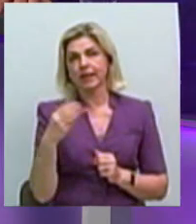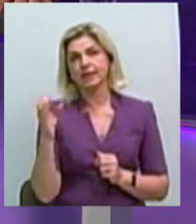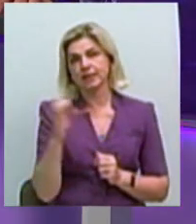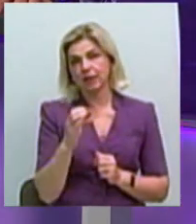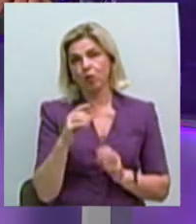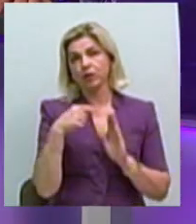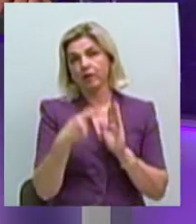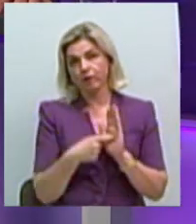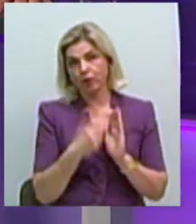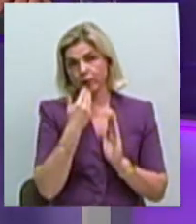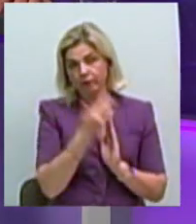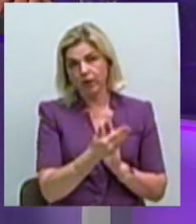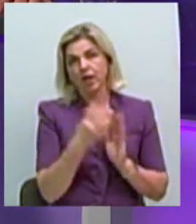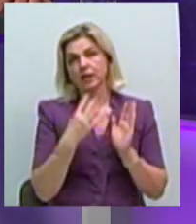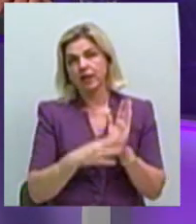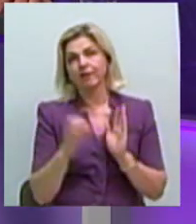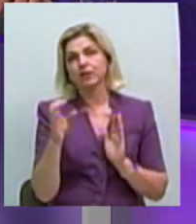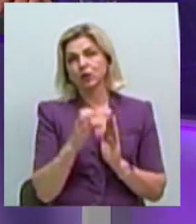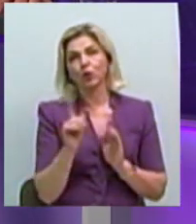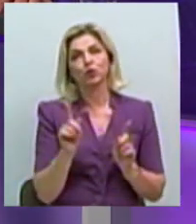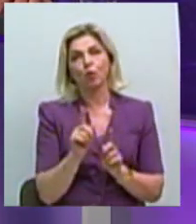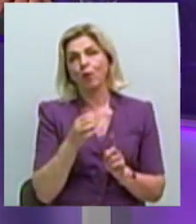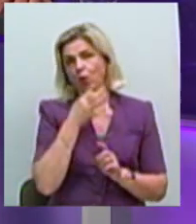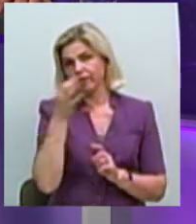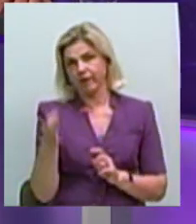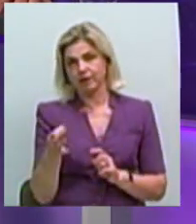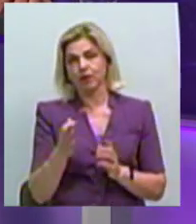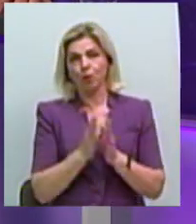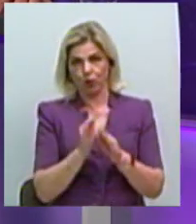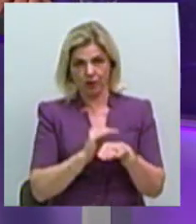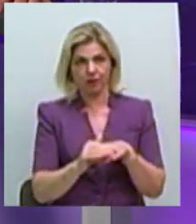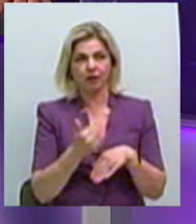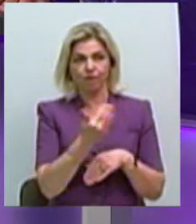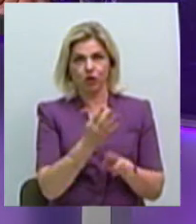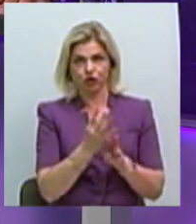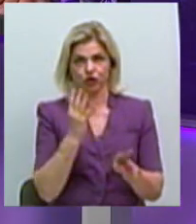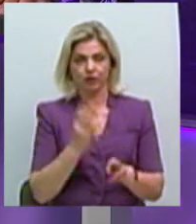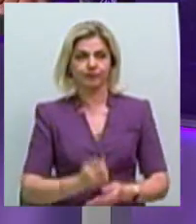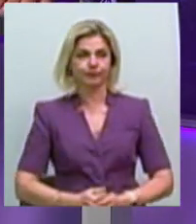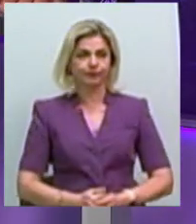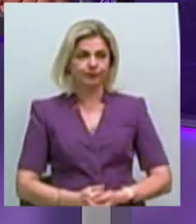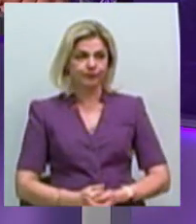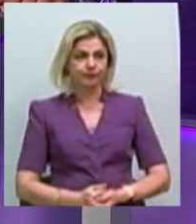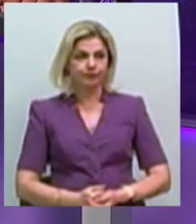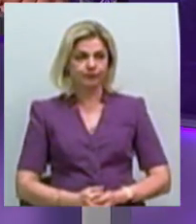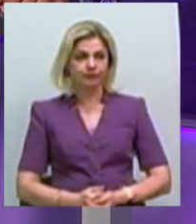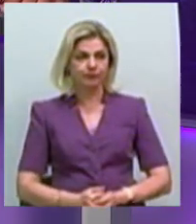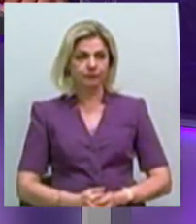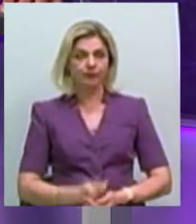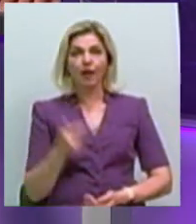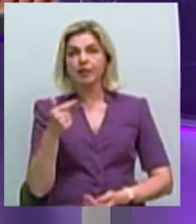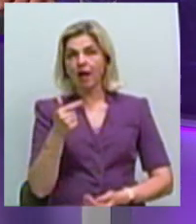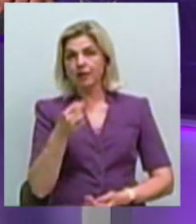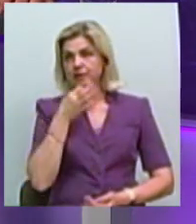щоб сформулювати запитання, 90 секунд, щоб відповісти. Будь ласка, ваша черга, Руслане. Геннадій, скажіть, будь